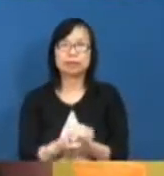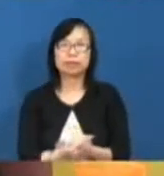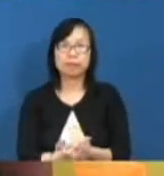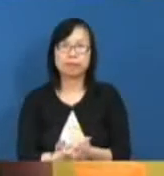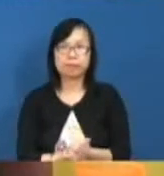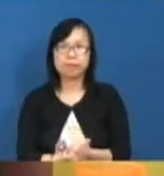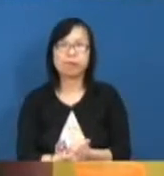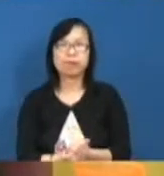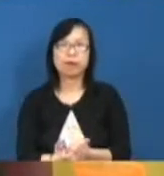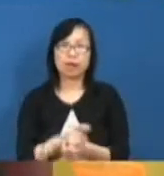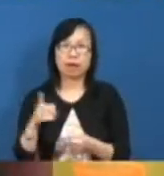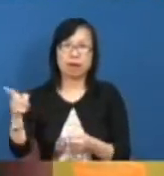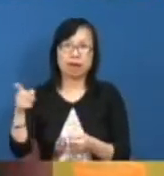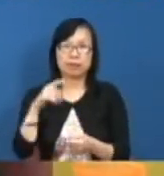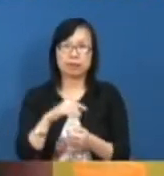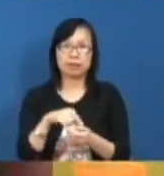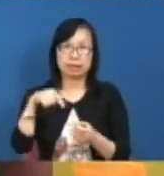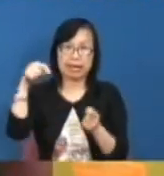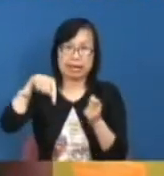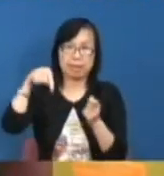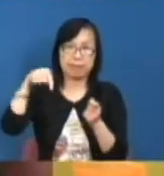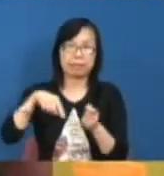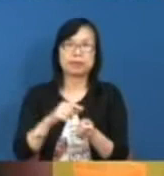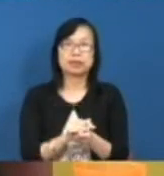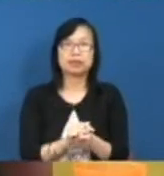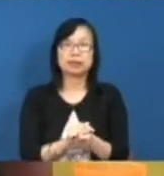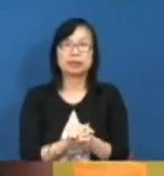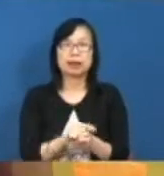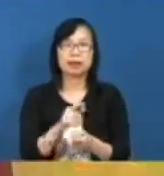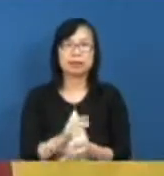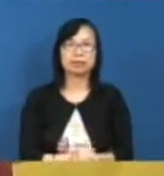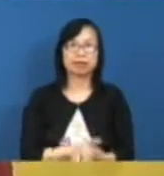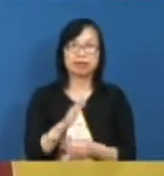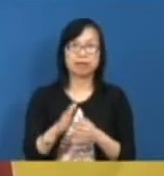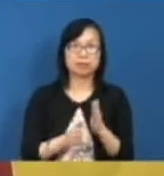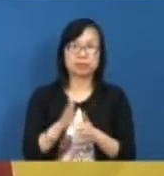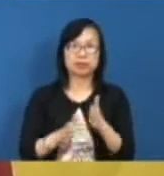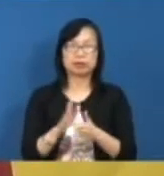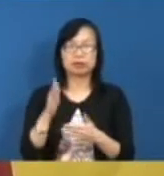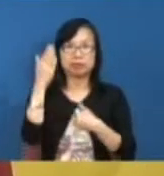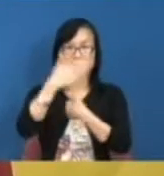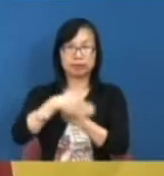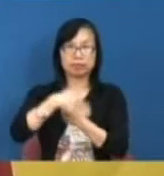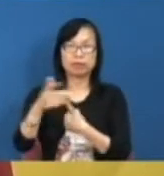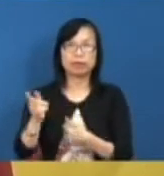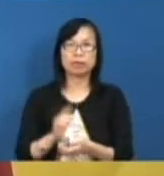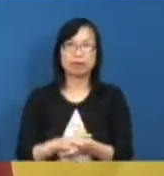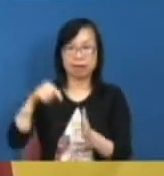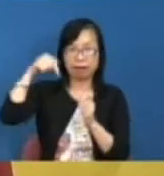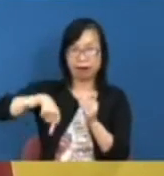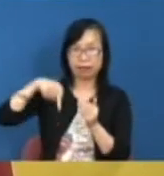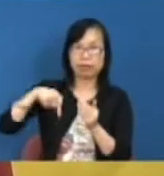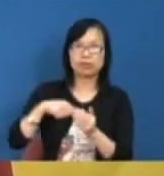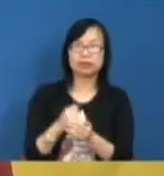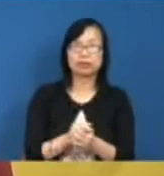呢個 真 係嗱，呢個下角咧，啊啱啱手語遮咗，要移嗰啲。 好得 嗱，呢個下角咧，你大家睇